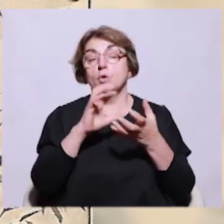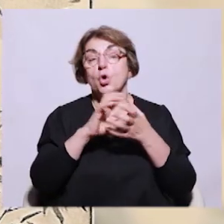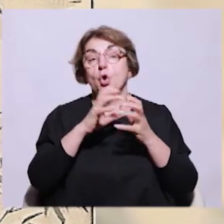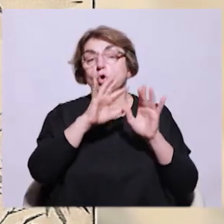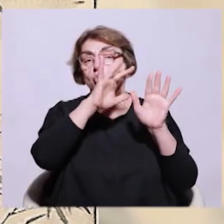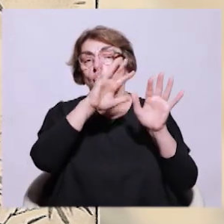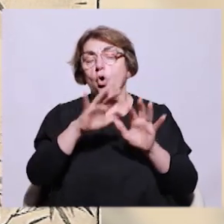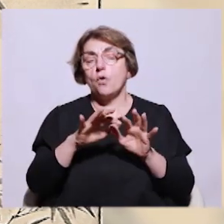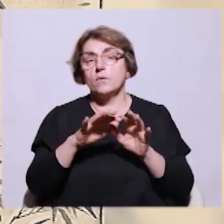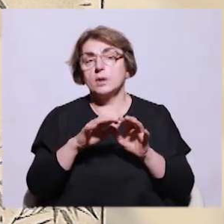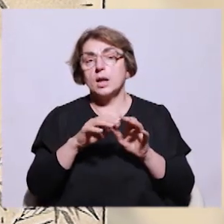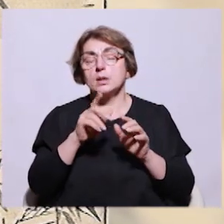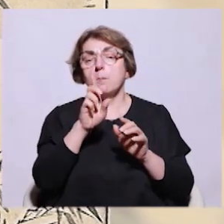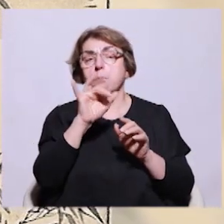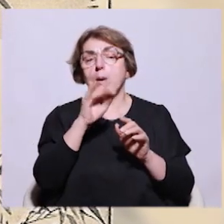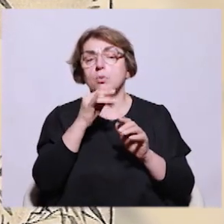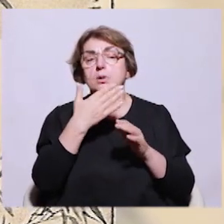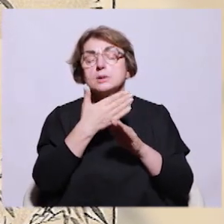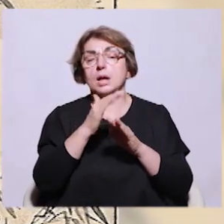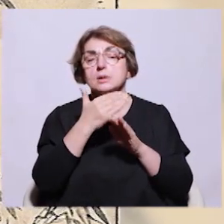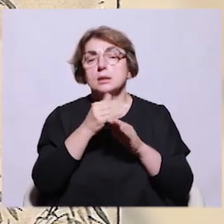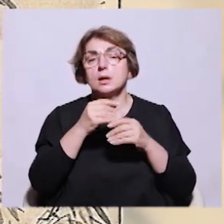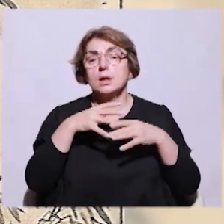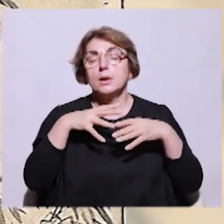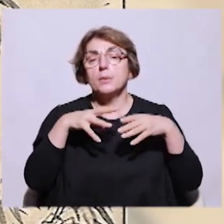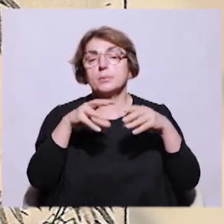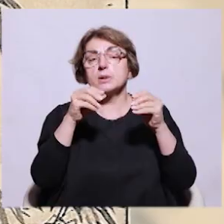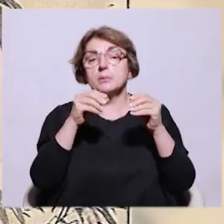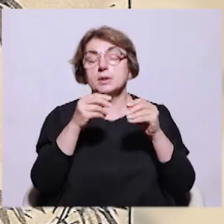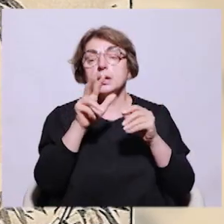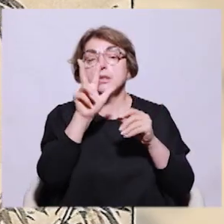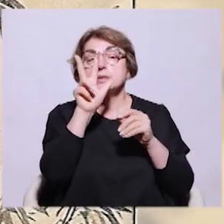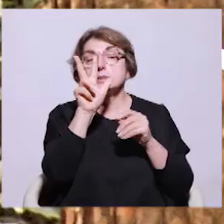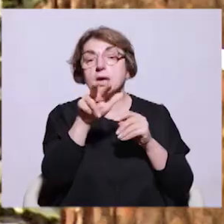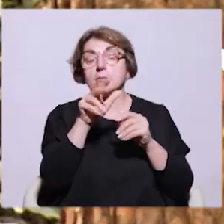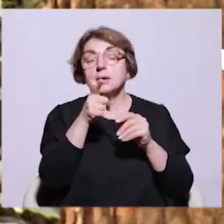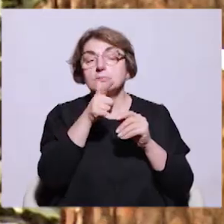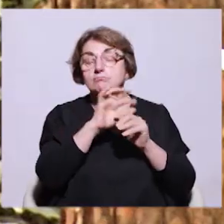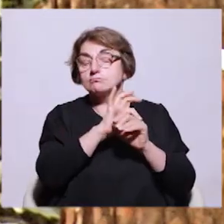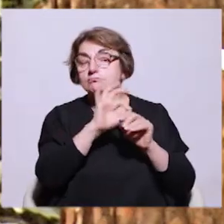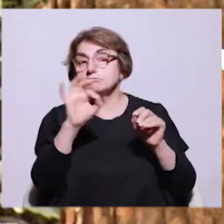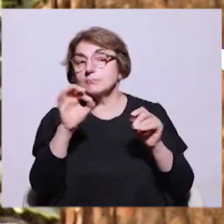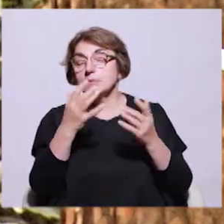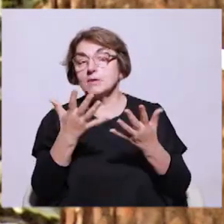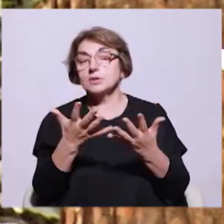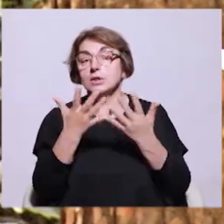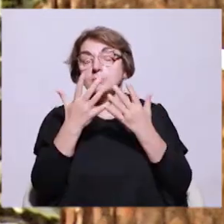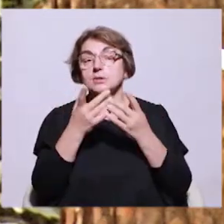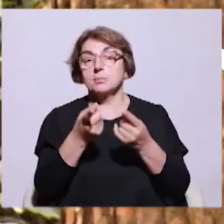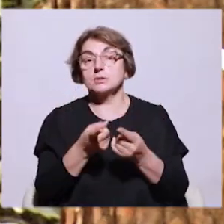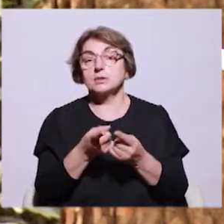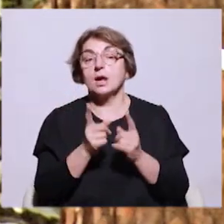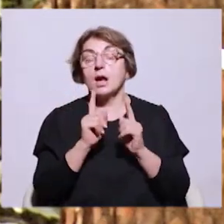დათოვლილი ბამბუკი, რომელიც თანდათან ქრება და სამგანზომილებიანი ეფექტის შთაბეჭდილებას იძლევა,